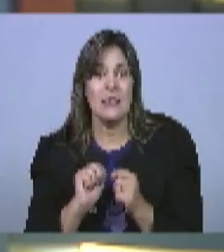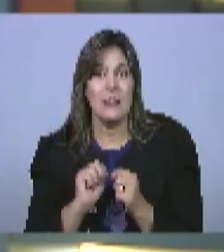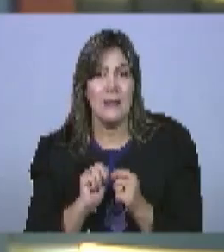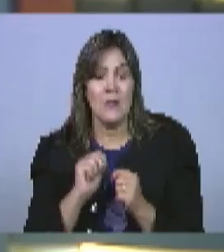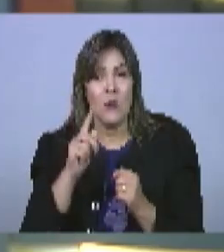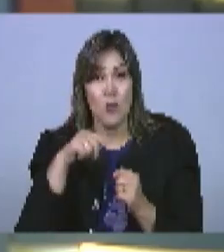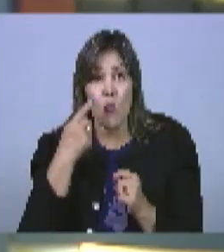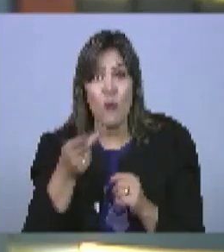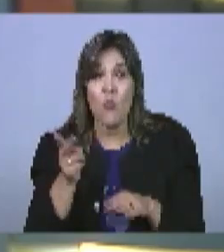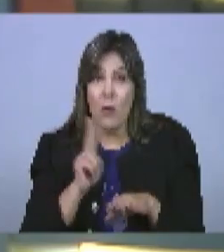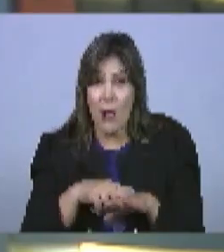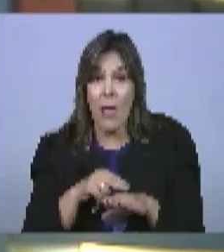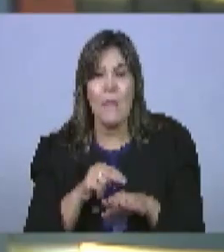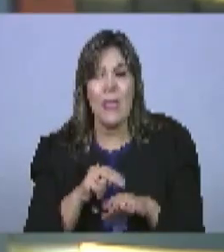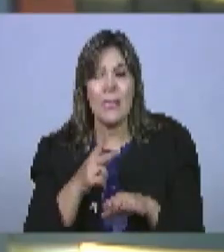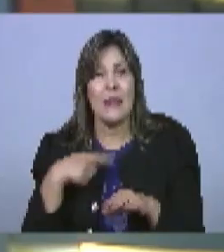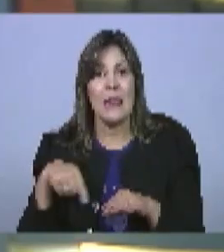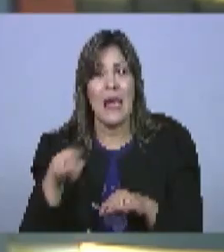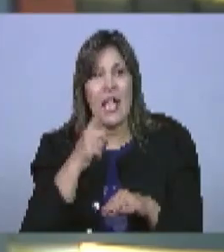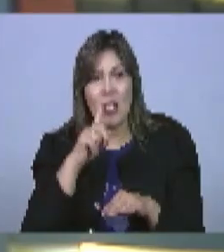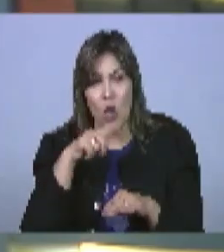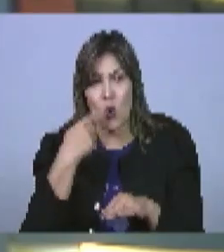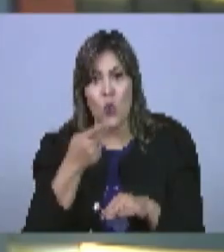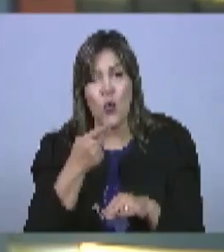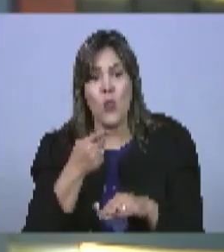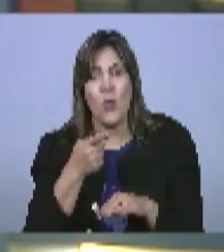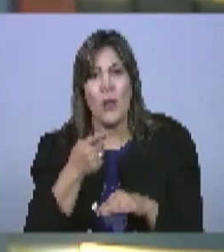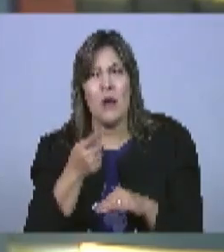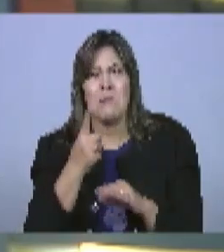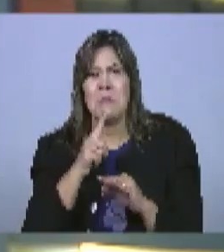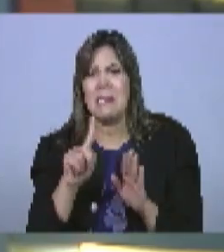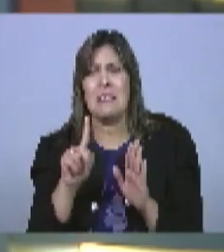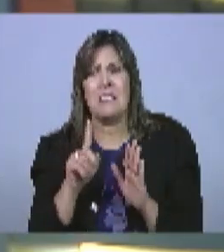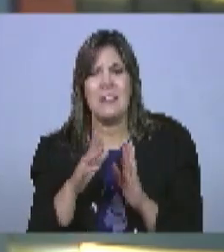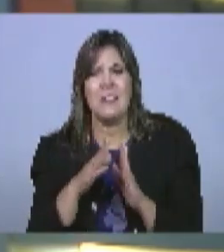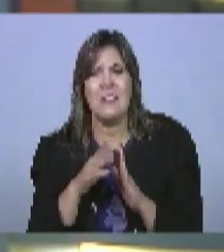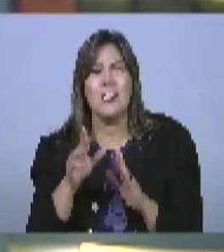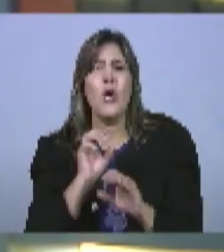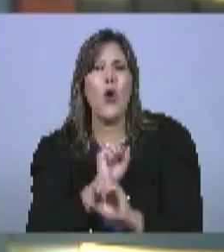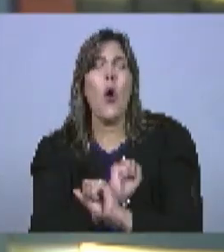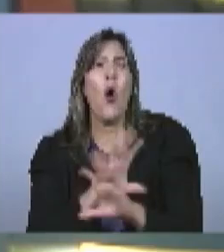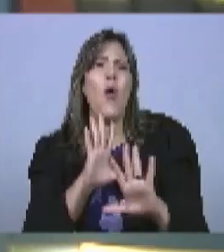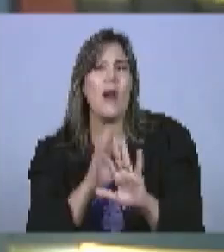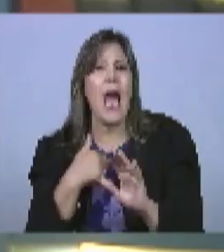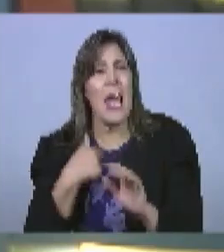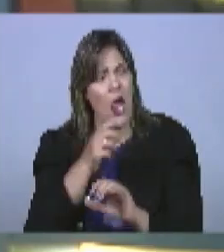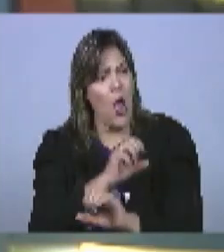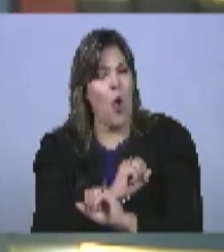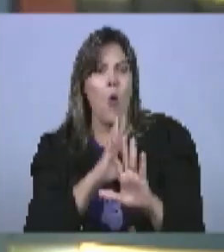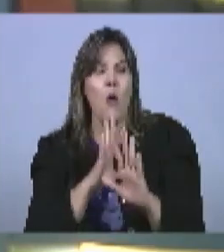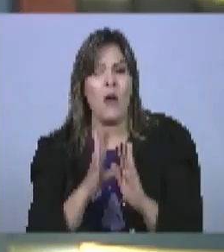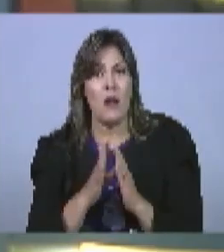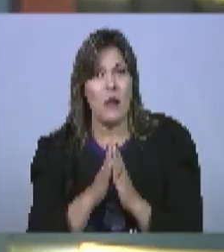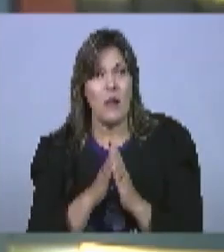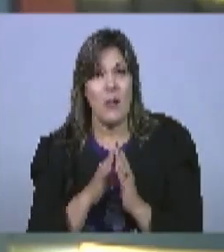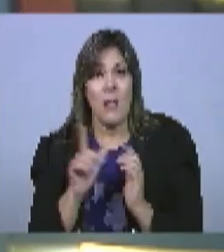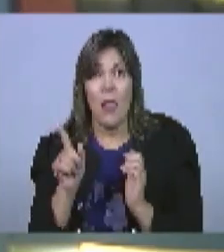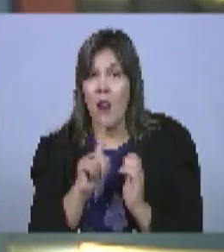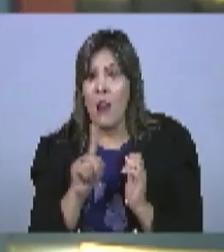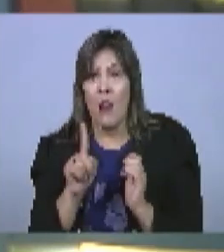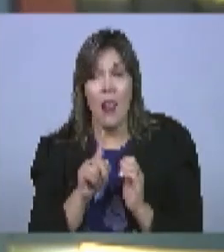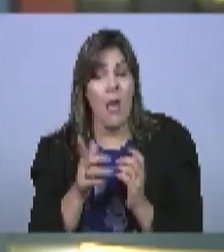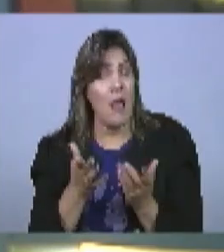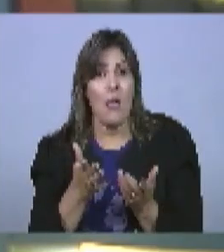احنا نيجي نقول اصل دي حريه فتصبح الاساءه